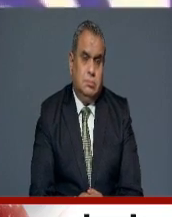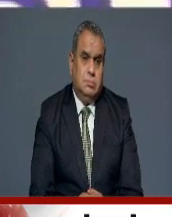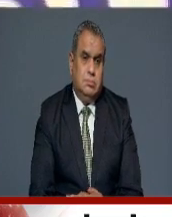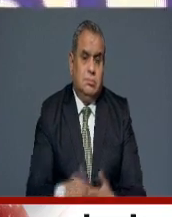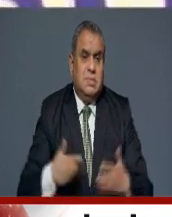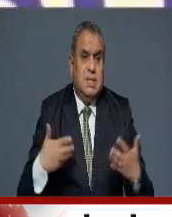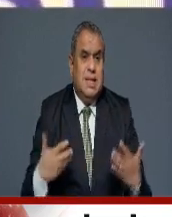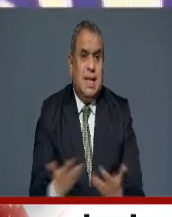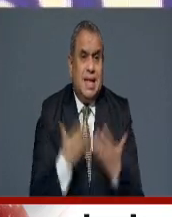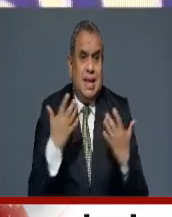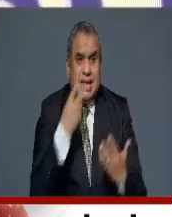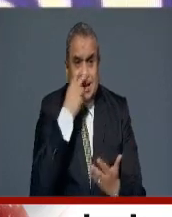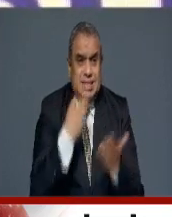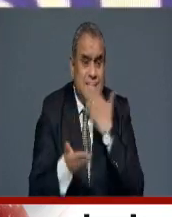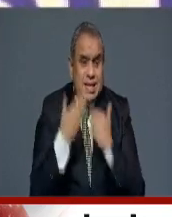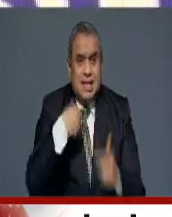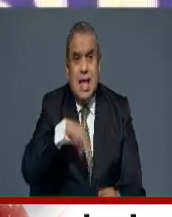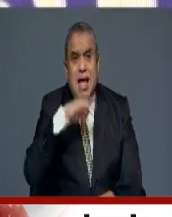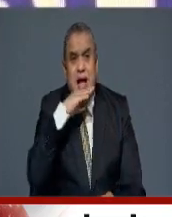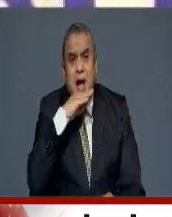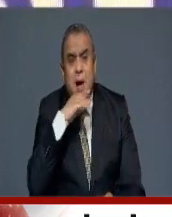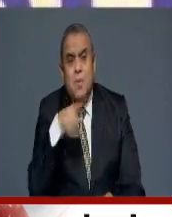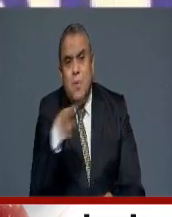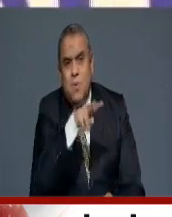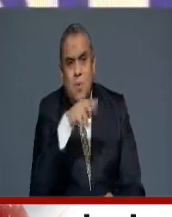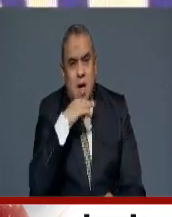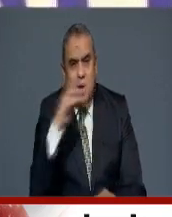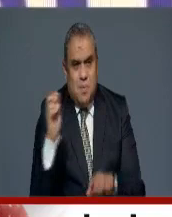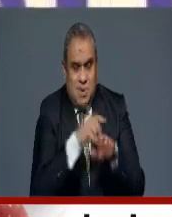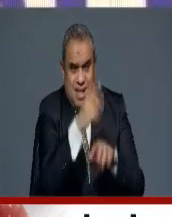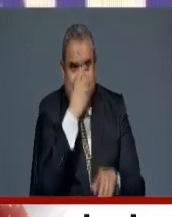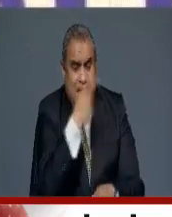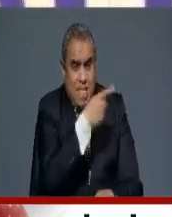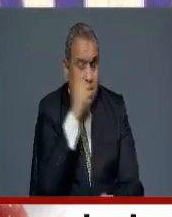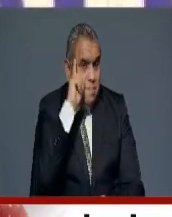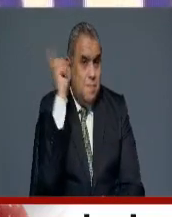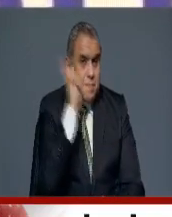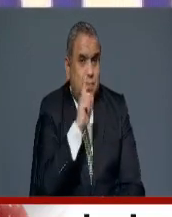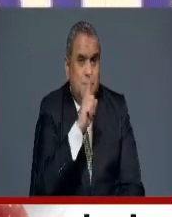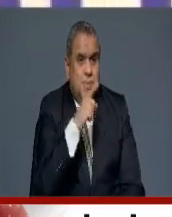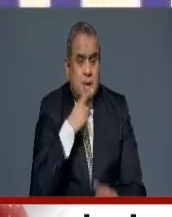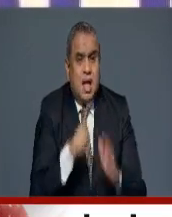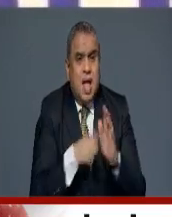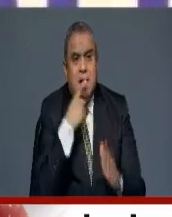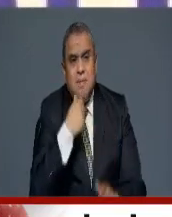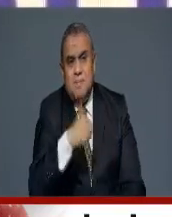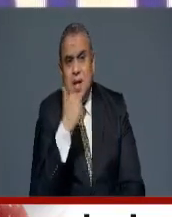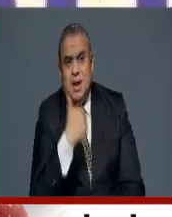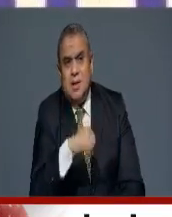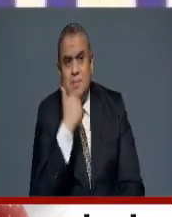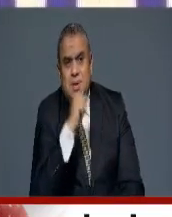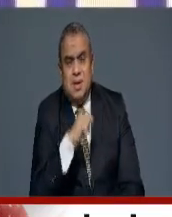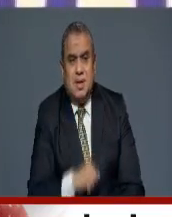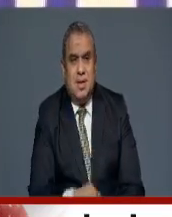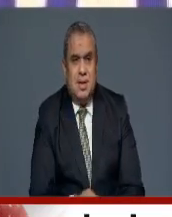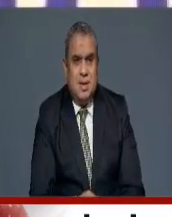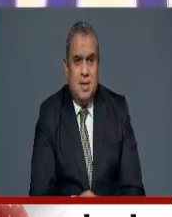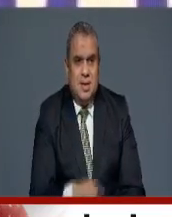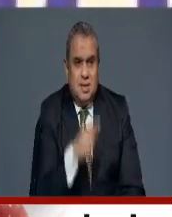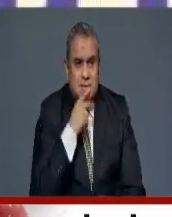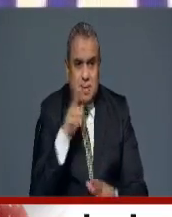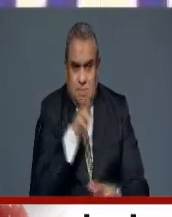العيد زمان؟ وانت يا زقردة تعرفي ايه عن العيد زمان؟ انت زمان بالنسبة لك ده اول امبارح. وبعدين انت بتنصبي